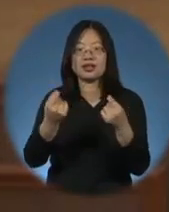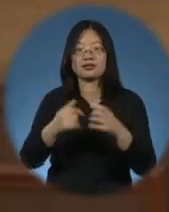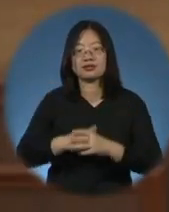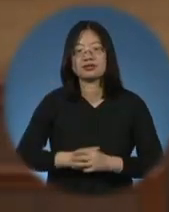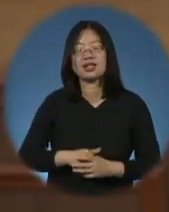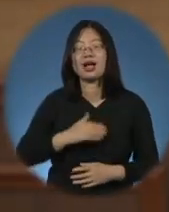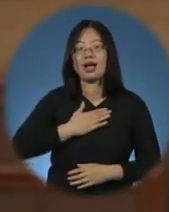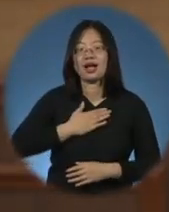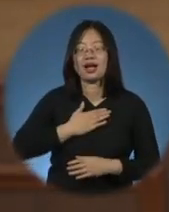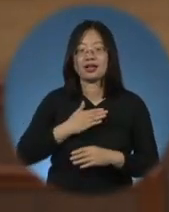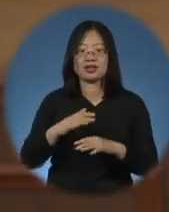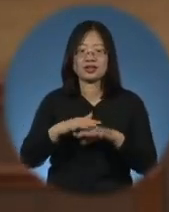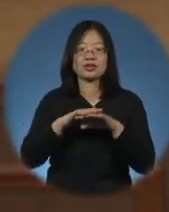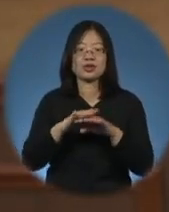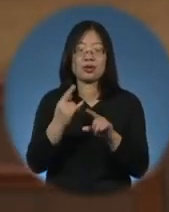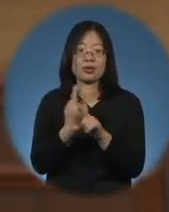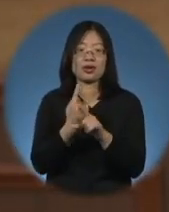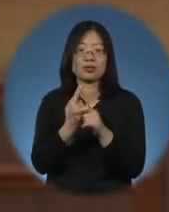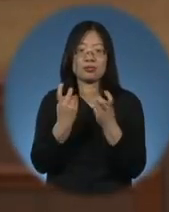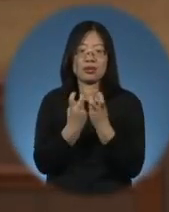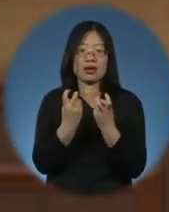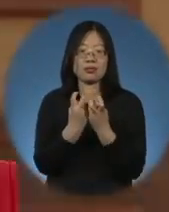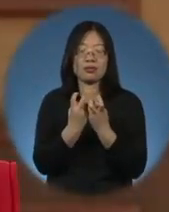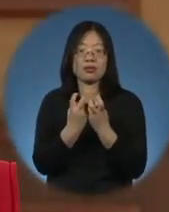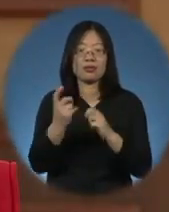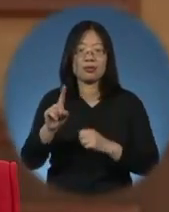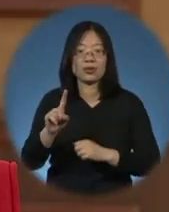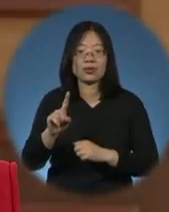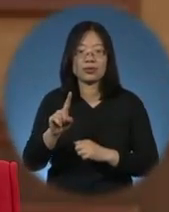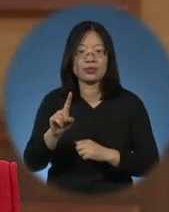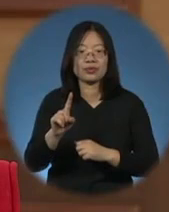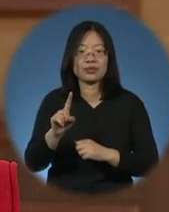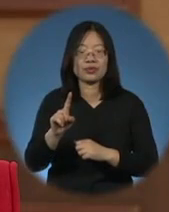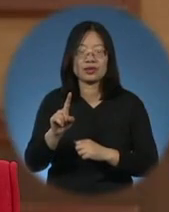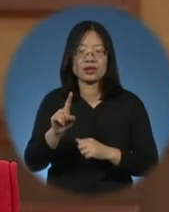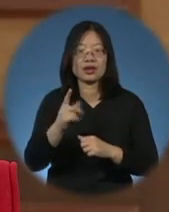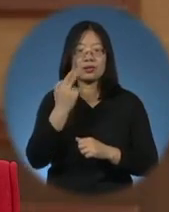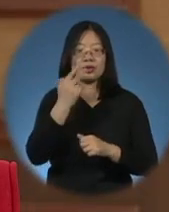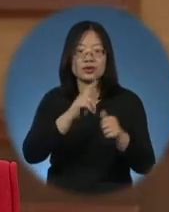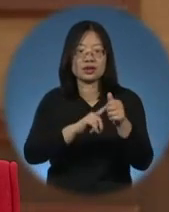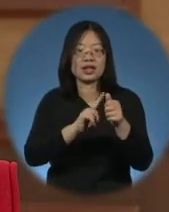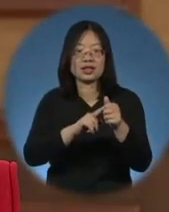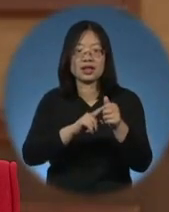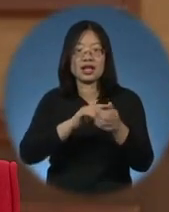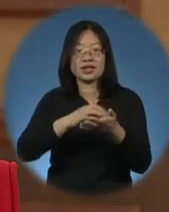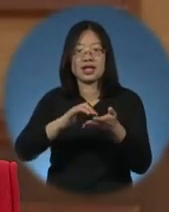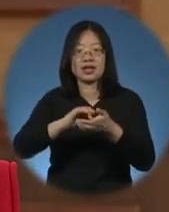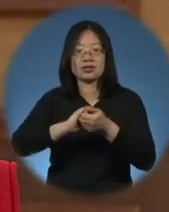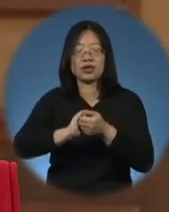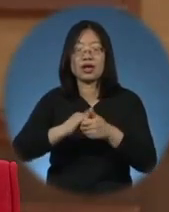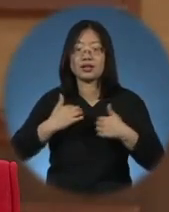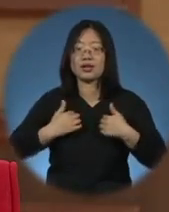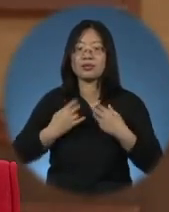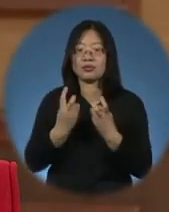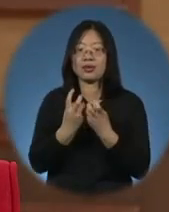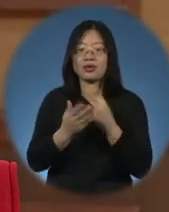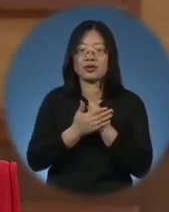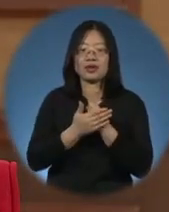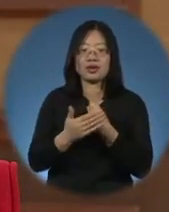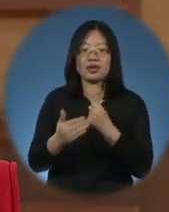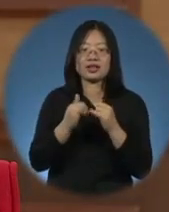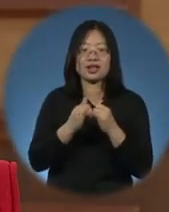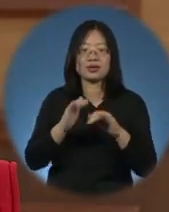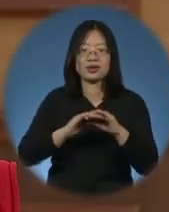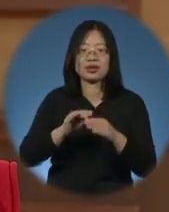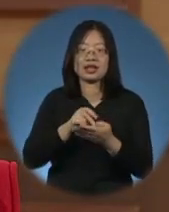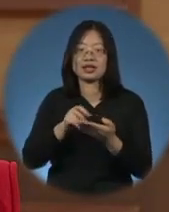아, 예. 그 지도를 바꾸는 방법이 그 마크 뉴만의 방법이 상당히 정량적이고 재미있는 방법이긴 해요. 네, 그걸 네.